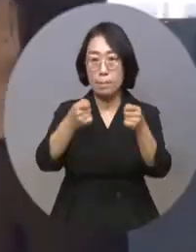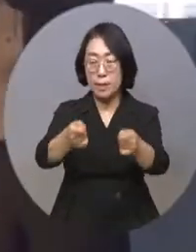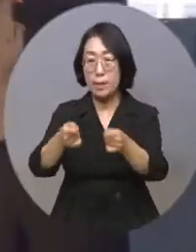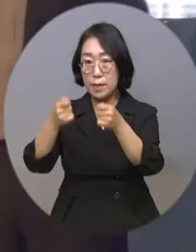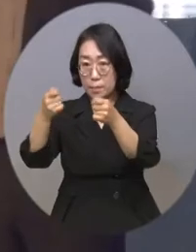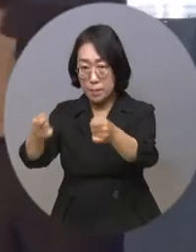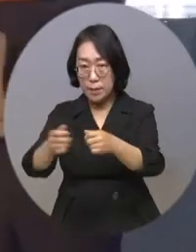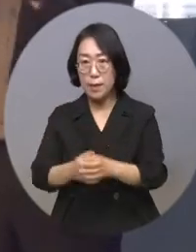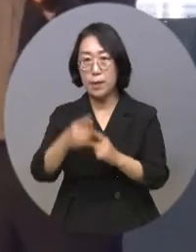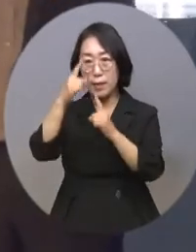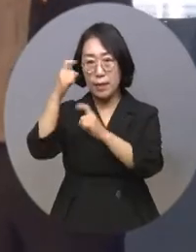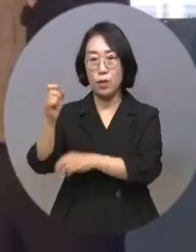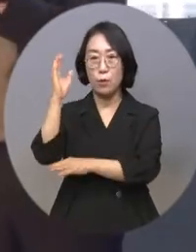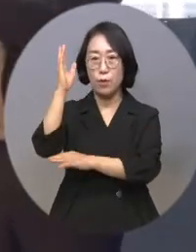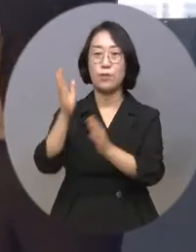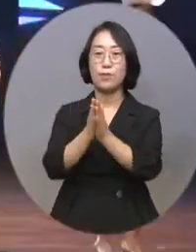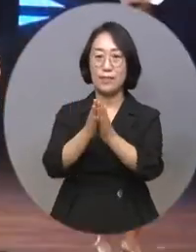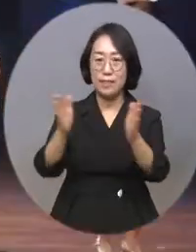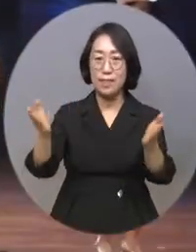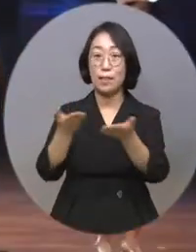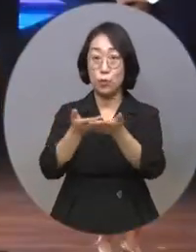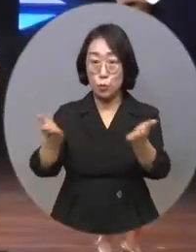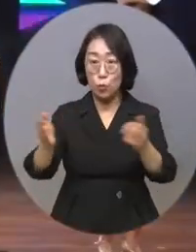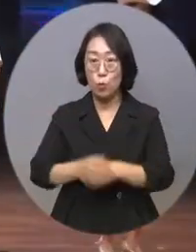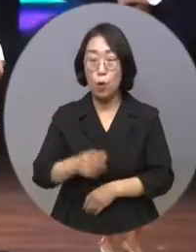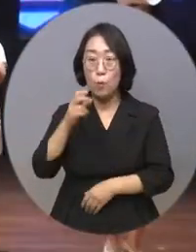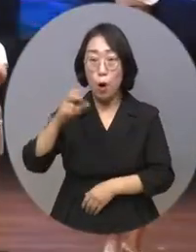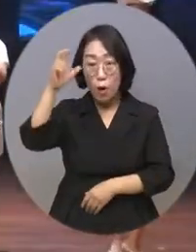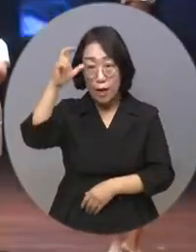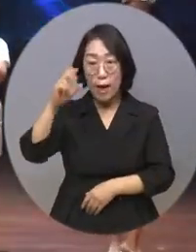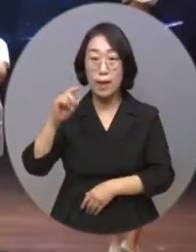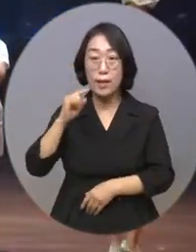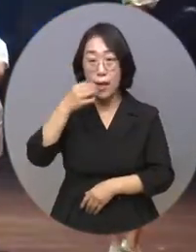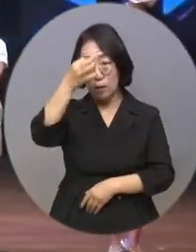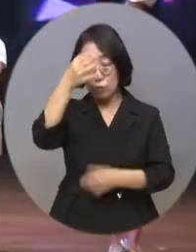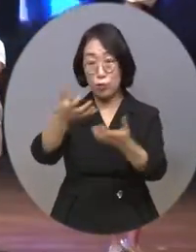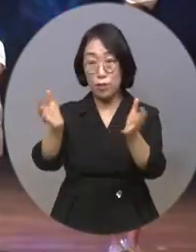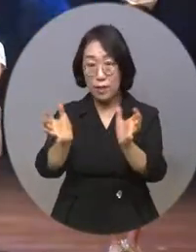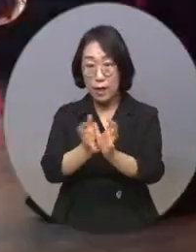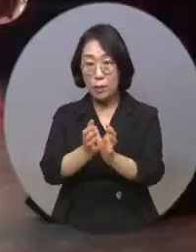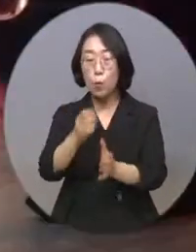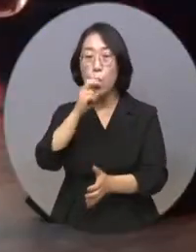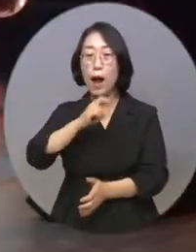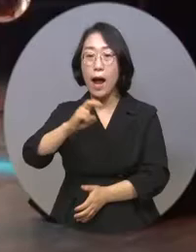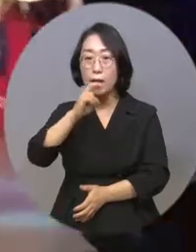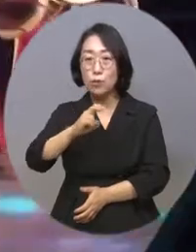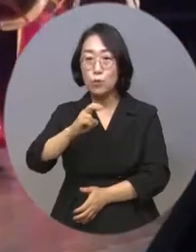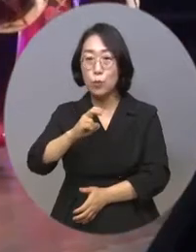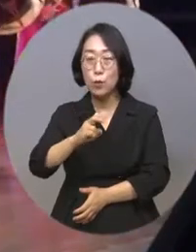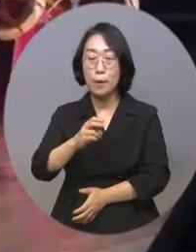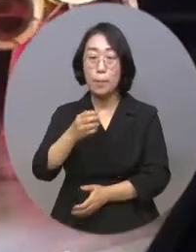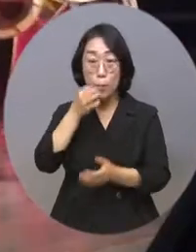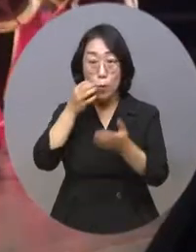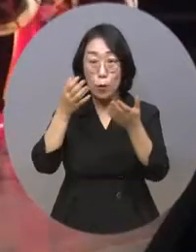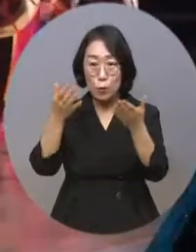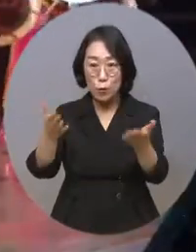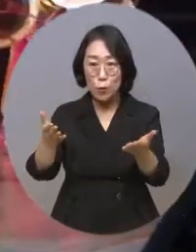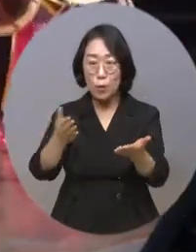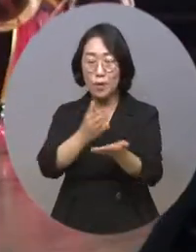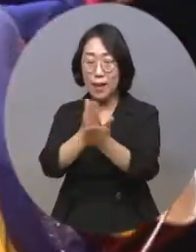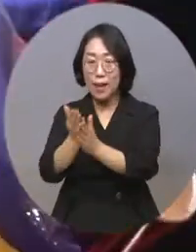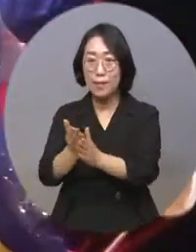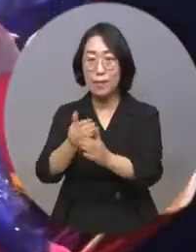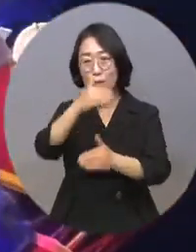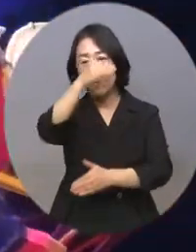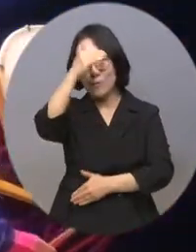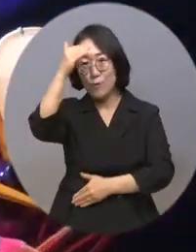김제제일사회복지관장의 기념사로 시작하였고 평양민속예술단과 초청가수들의 공연 등 다양한 행사가 펼쳐져